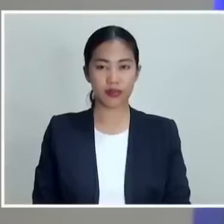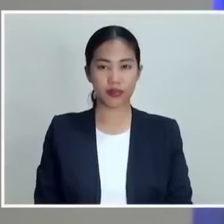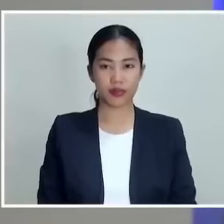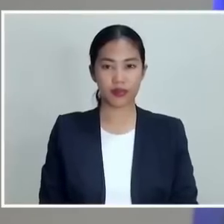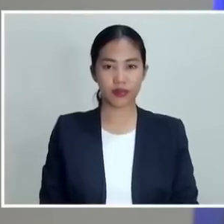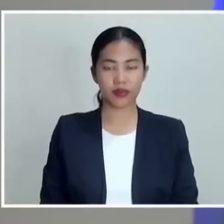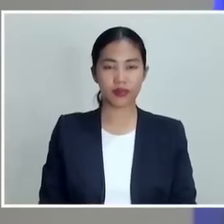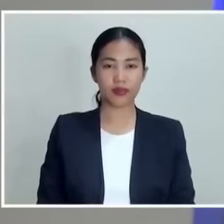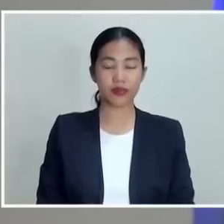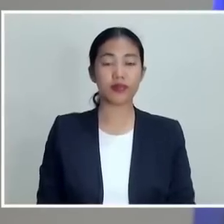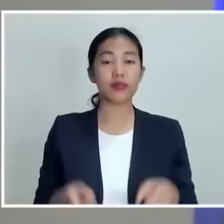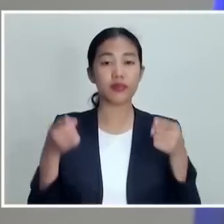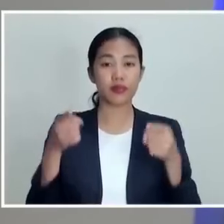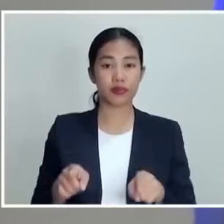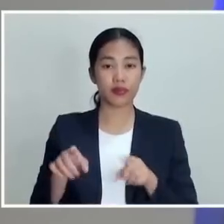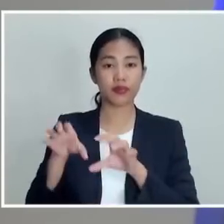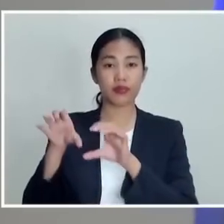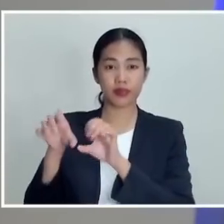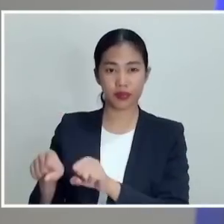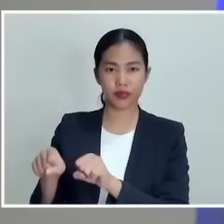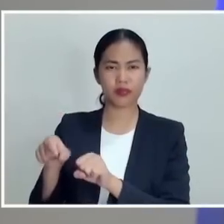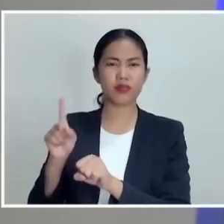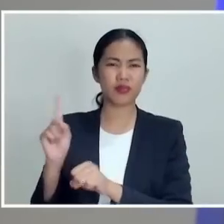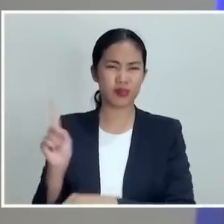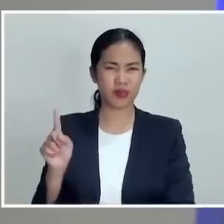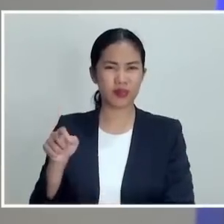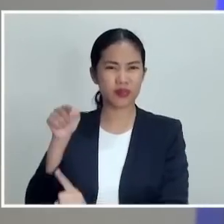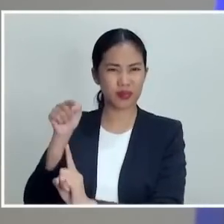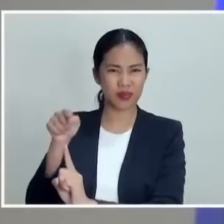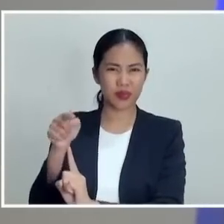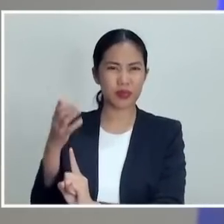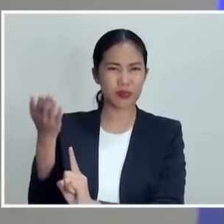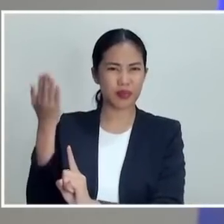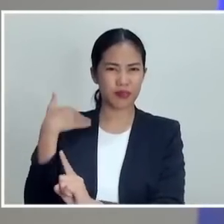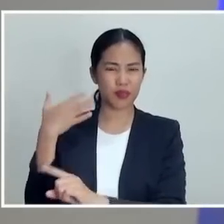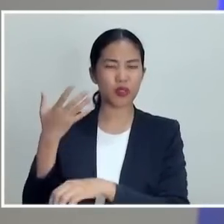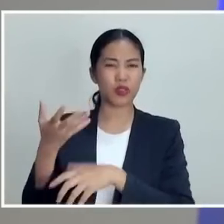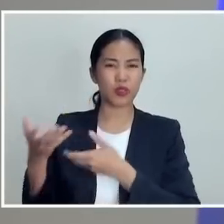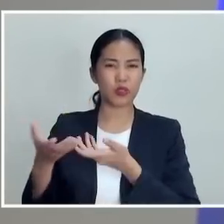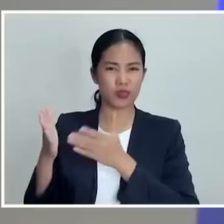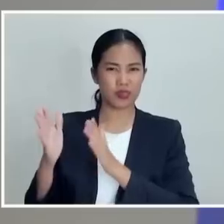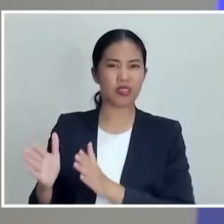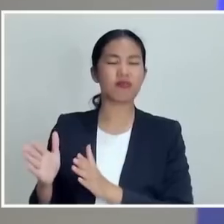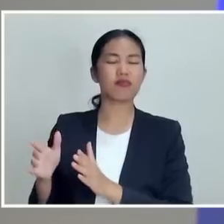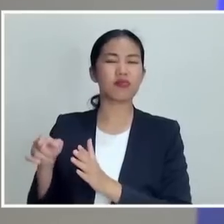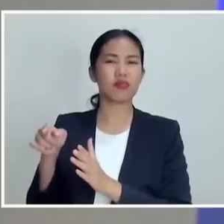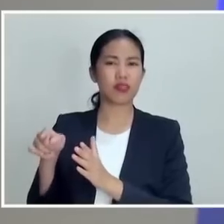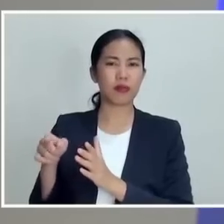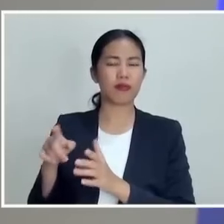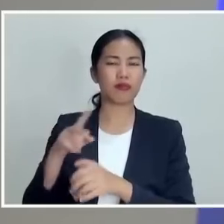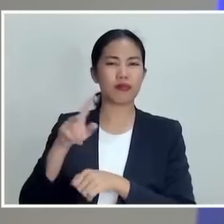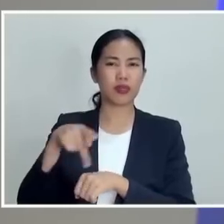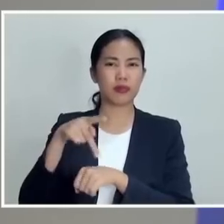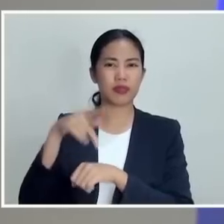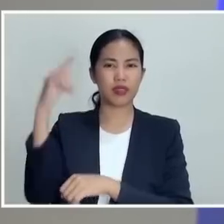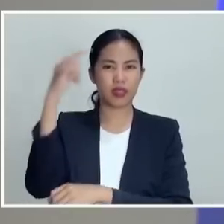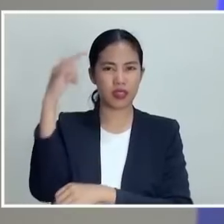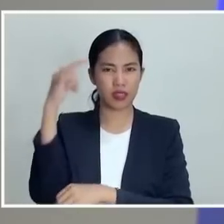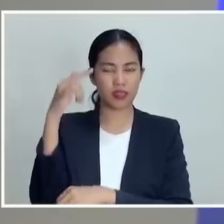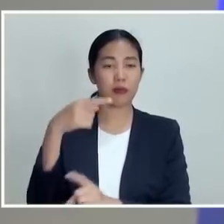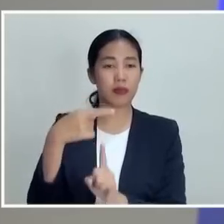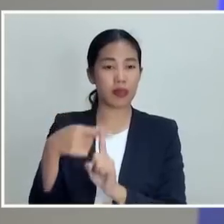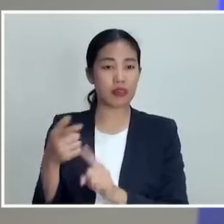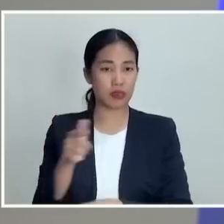Arestado sa entrapment operation ang isang dating consultant ng Philippine Airlines at isang dating opisyal ng Bureau